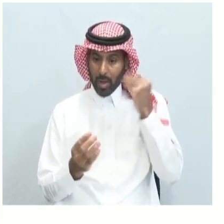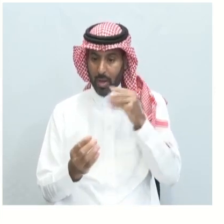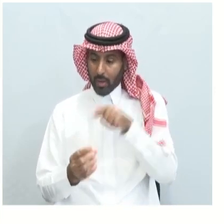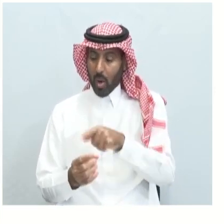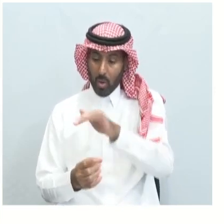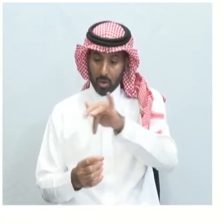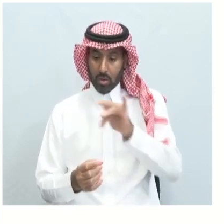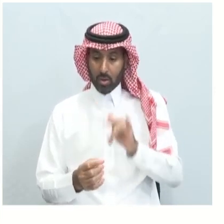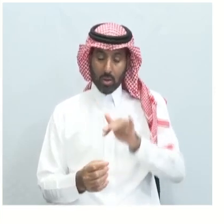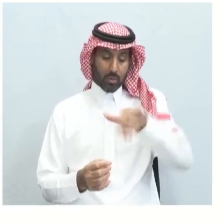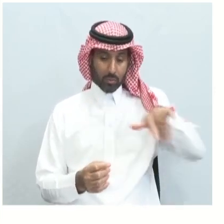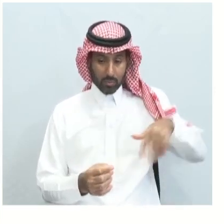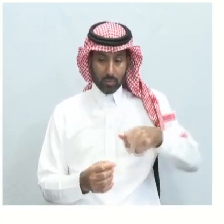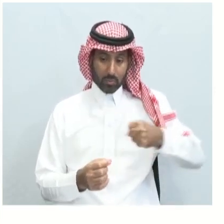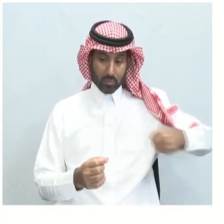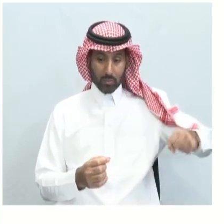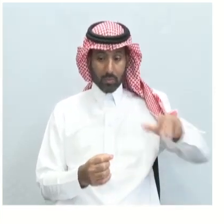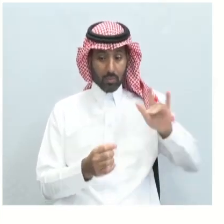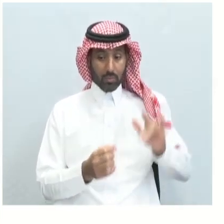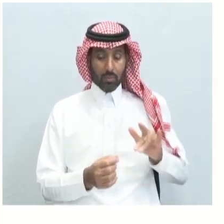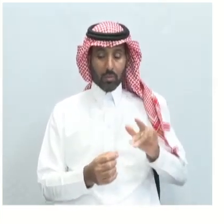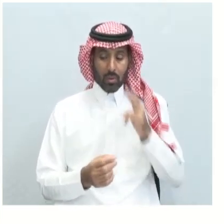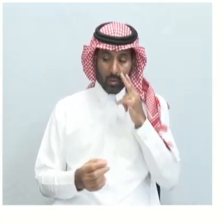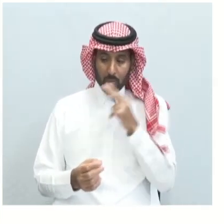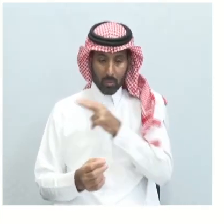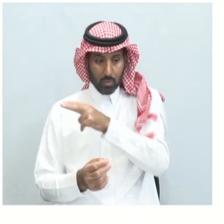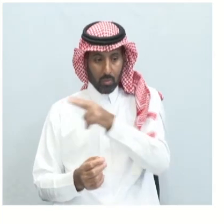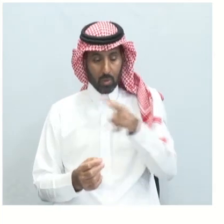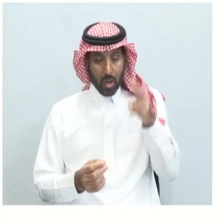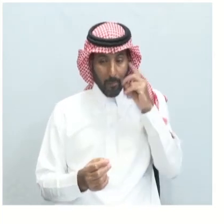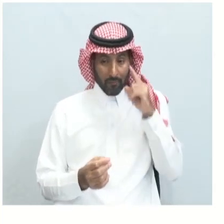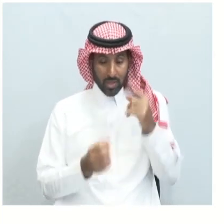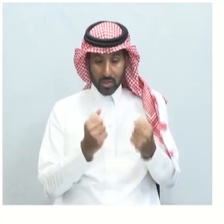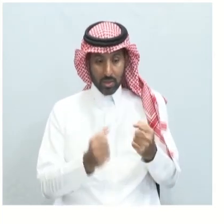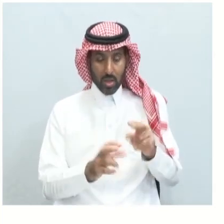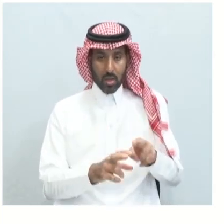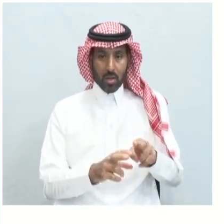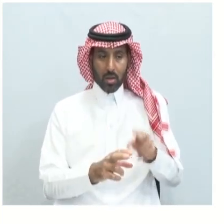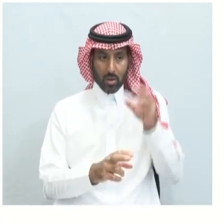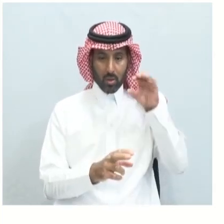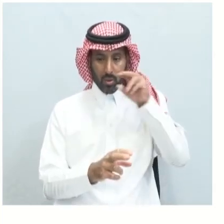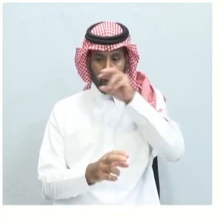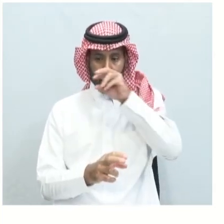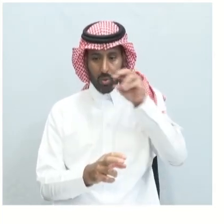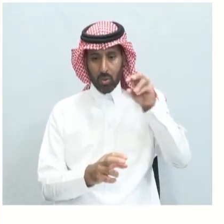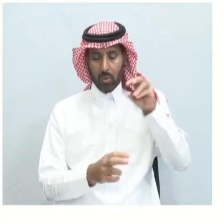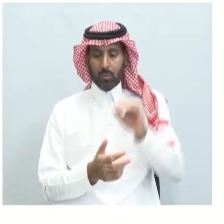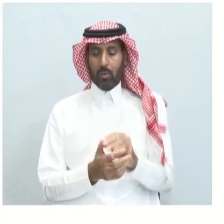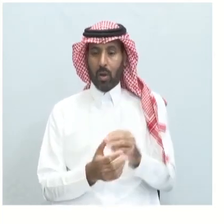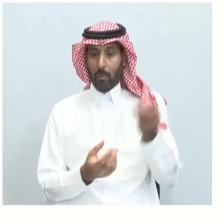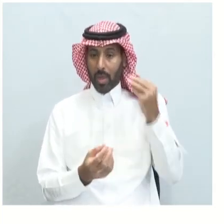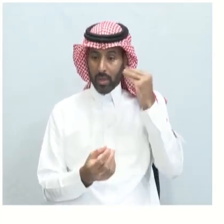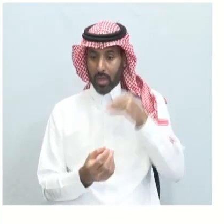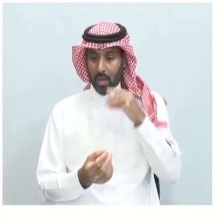الركاب والمناطق المحيطه بالمركبه اثناء وقوفها وكذلك اثناء حركتها تعد هذه البيانات قيمه